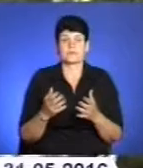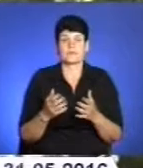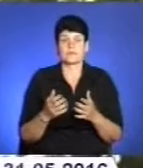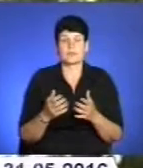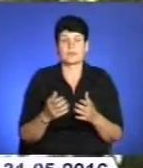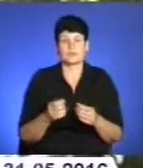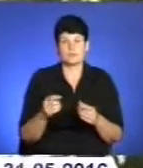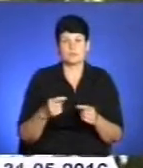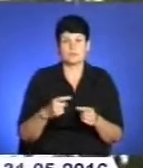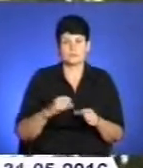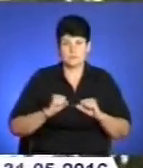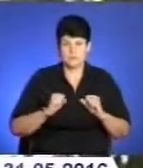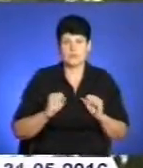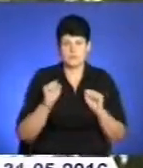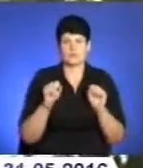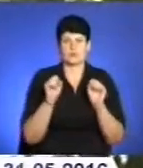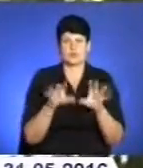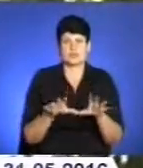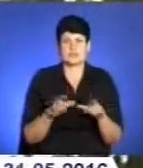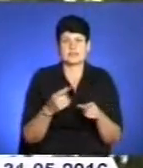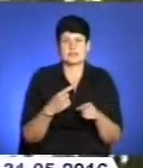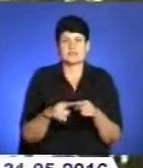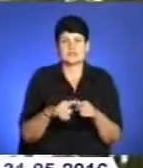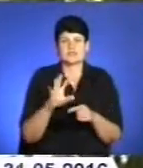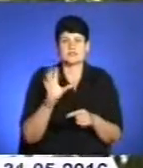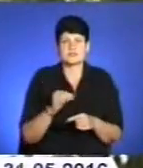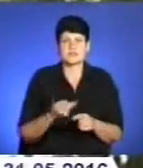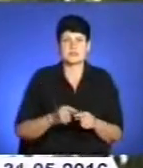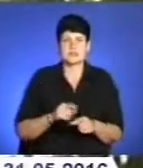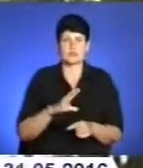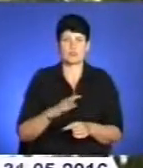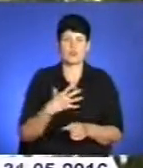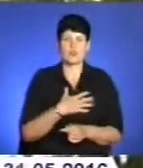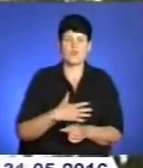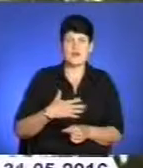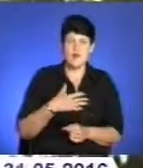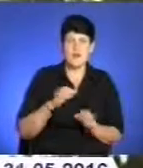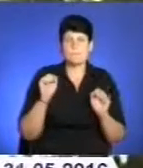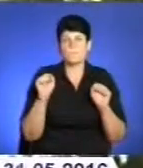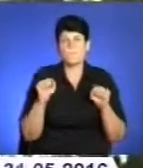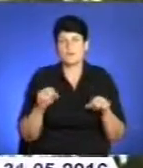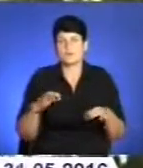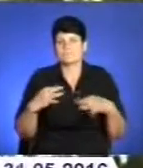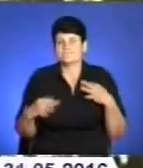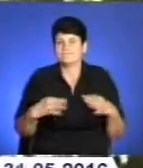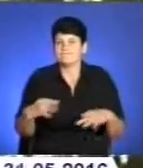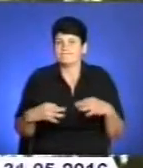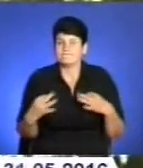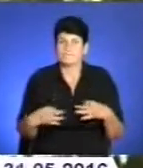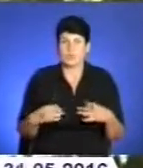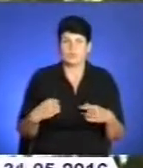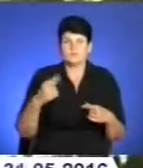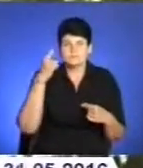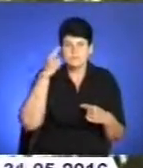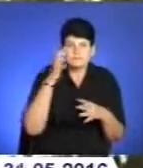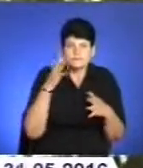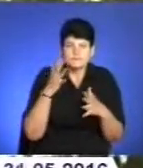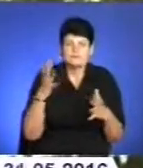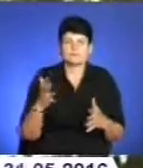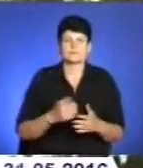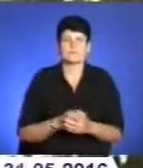кілька балів. Можливо, ті, хто не підтвердили медаль, що це, можливо, було швидше через хвилювання, адже завдання не були такими